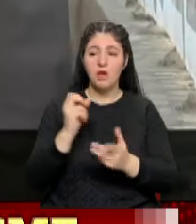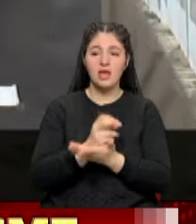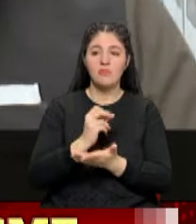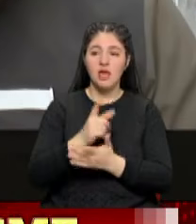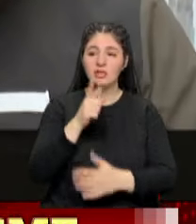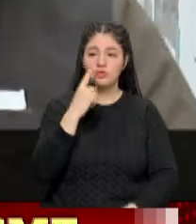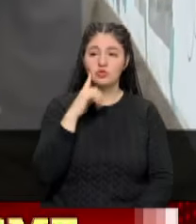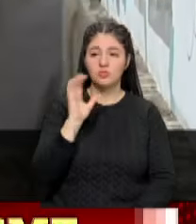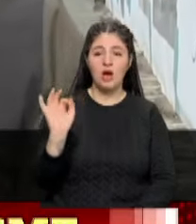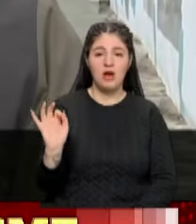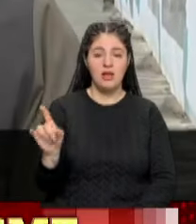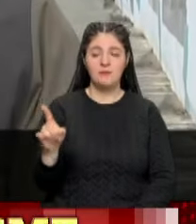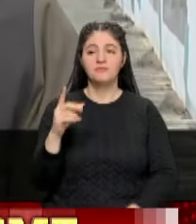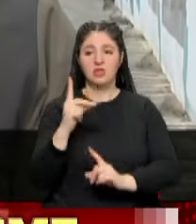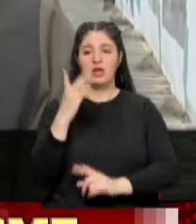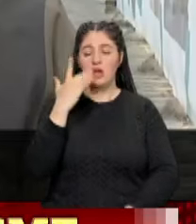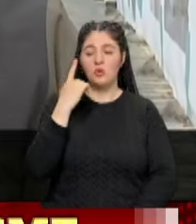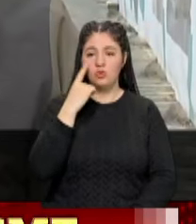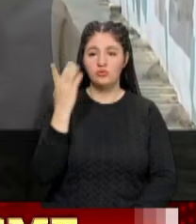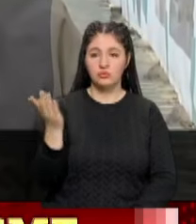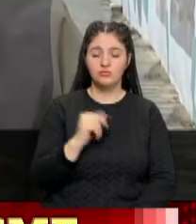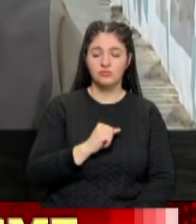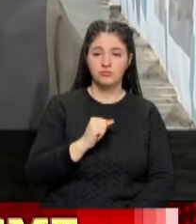Adıyaman'dan hala duyulmuyor. İlker Karagöz.